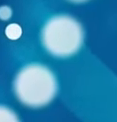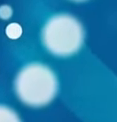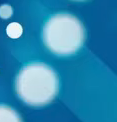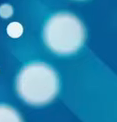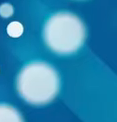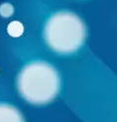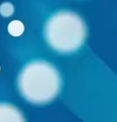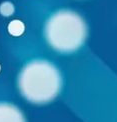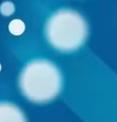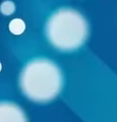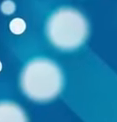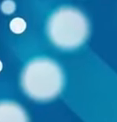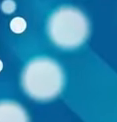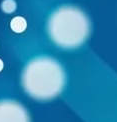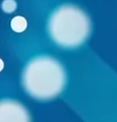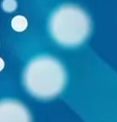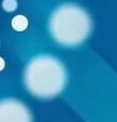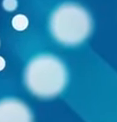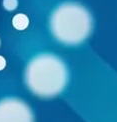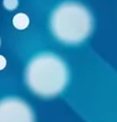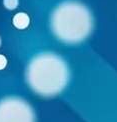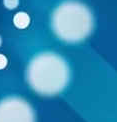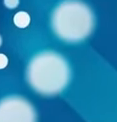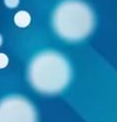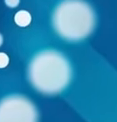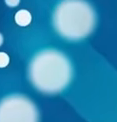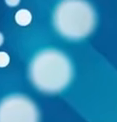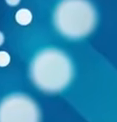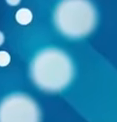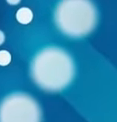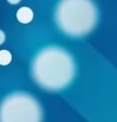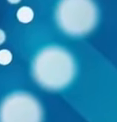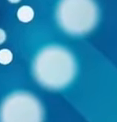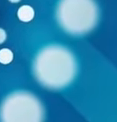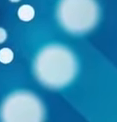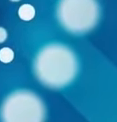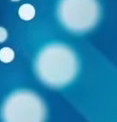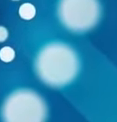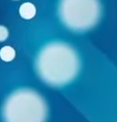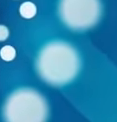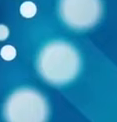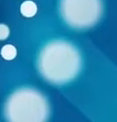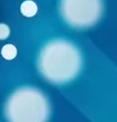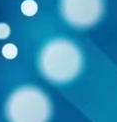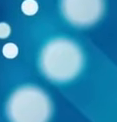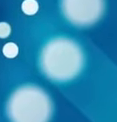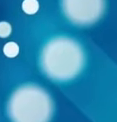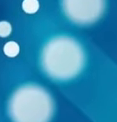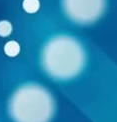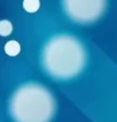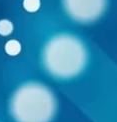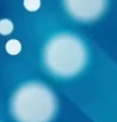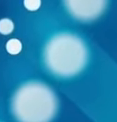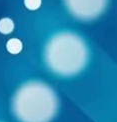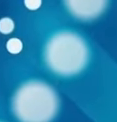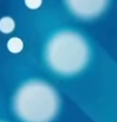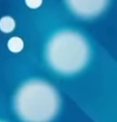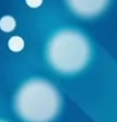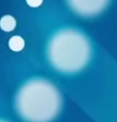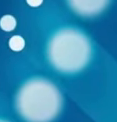Ci siamo, signori, grazie. Cortesemente prendiamo posto, molto gentili, grazie per la collaborazione.